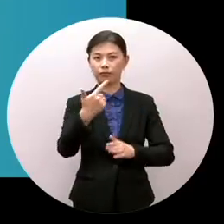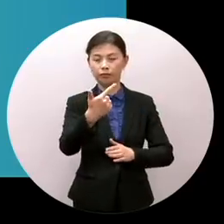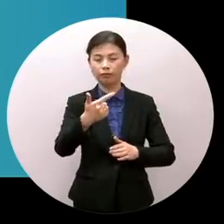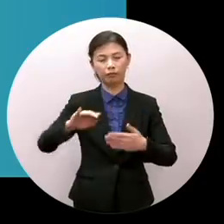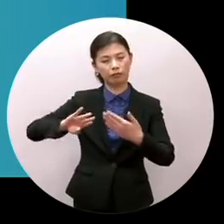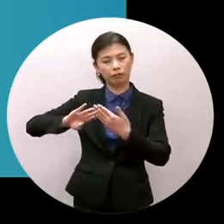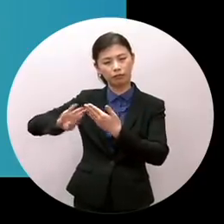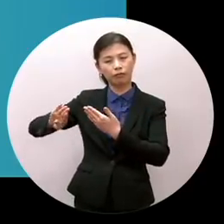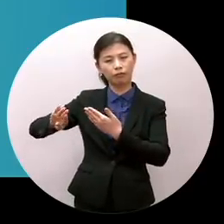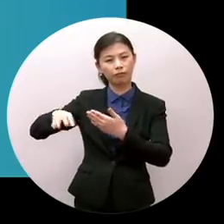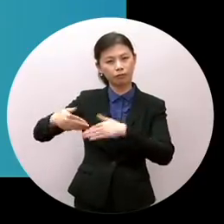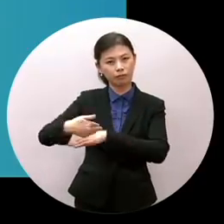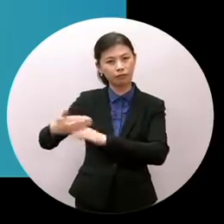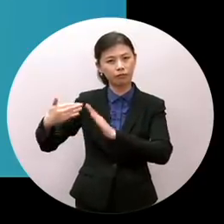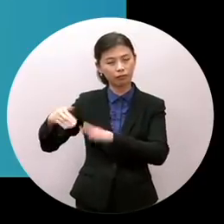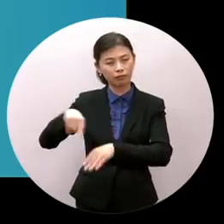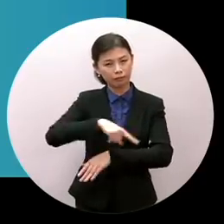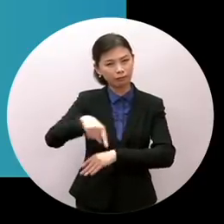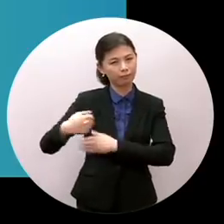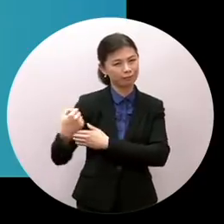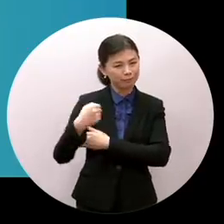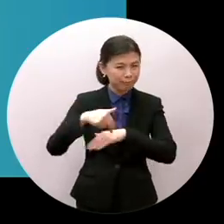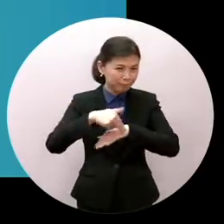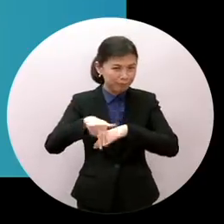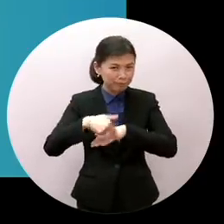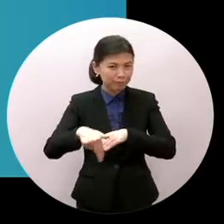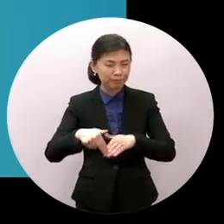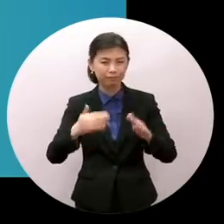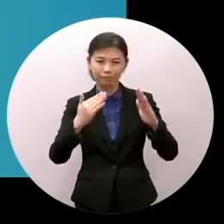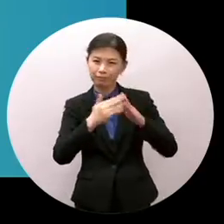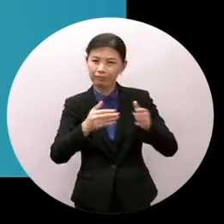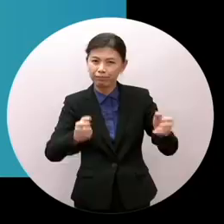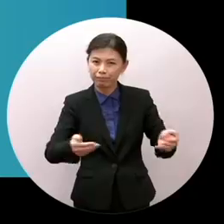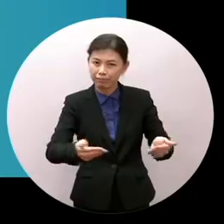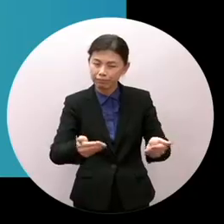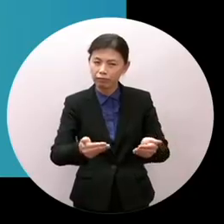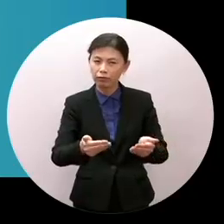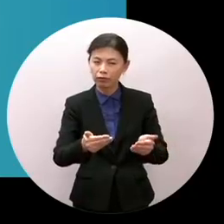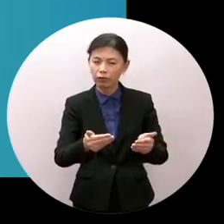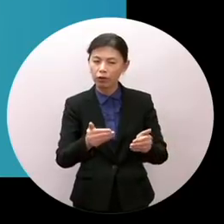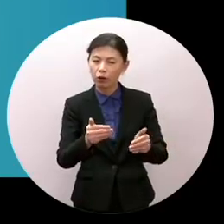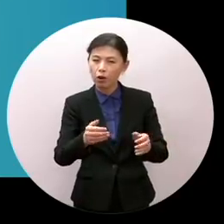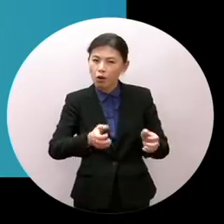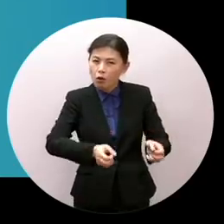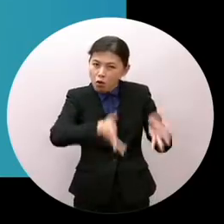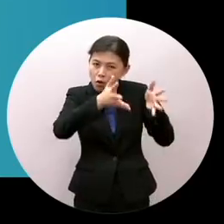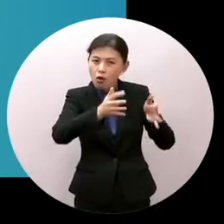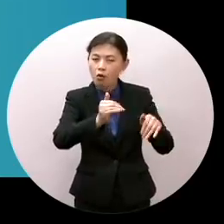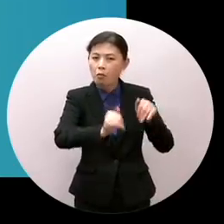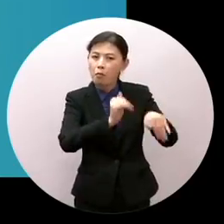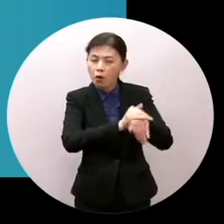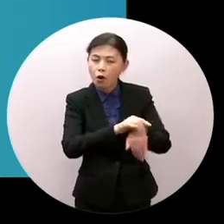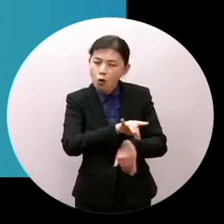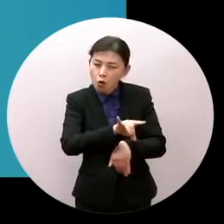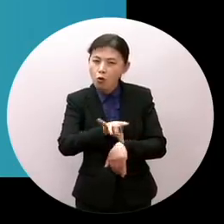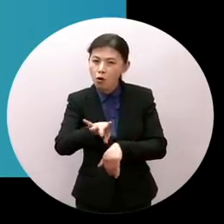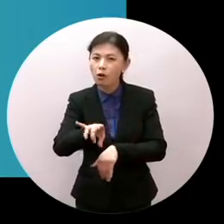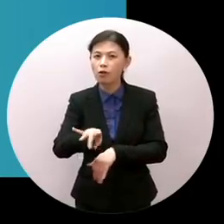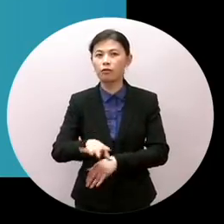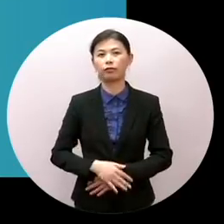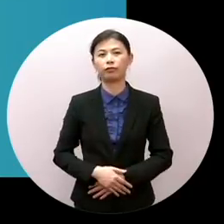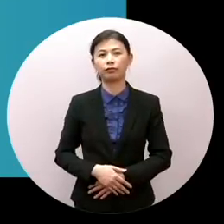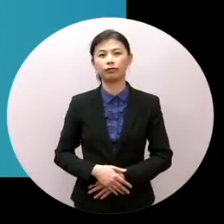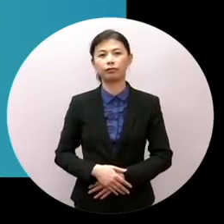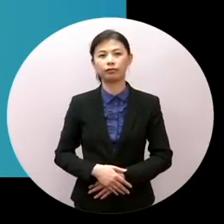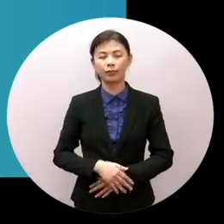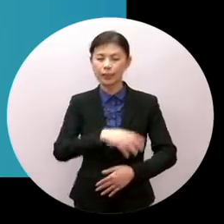6都都积极在规划，积极在兴建，甚至有的已经完工了所谓的社会住宅。如果看